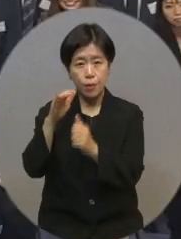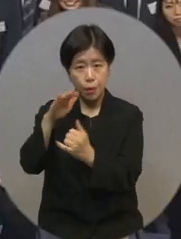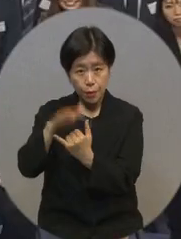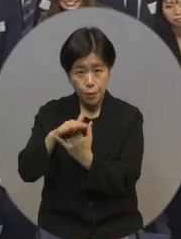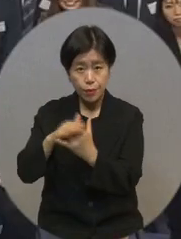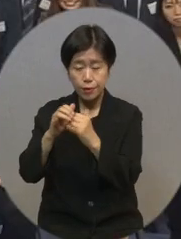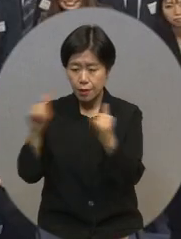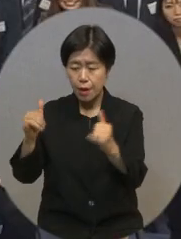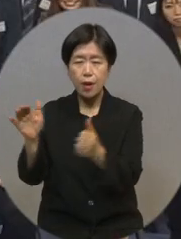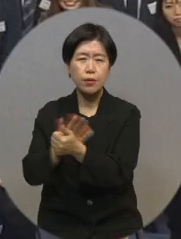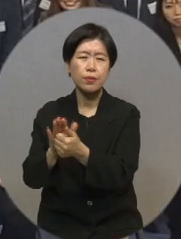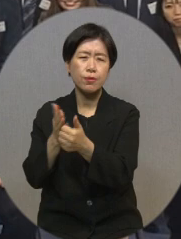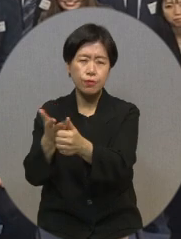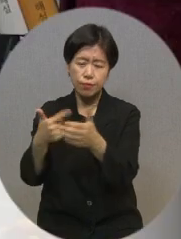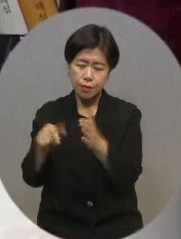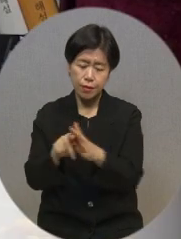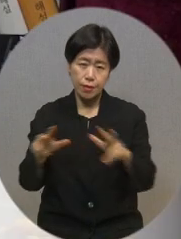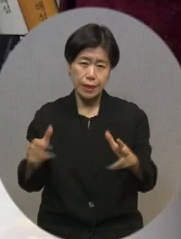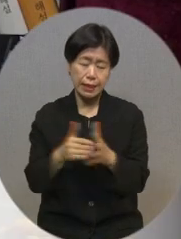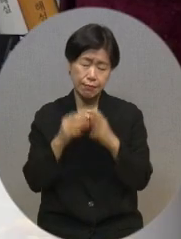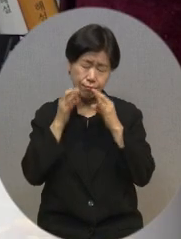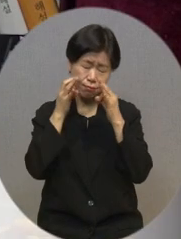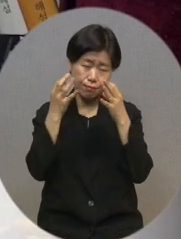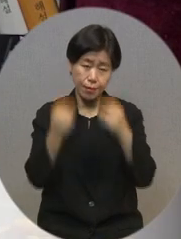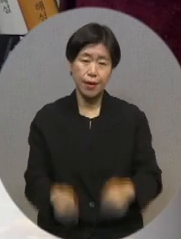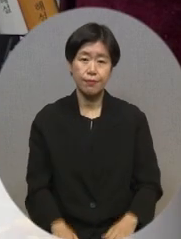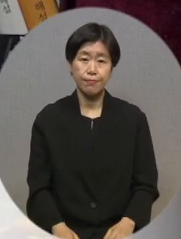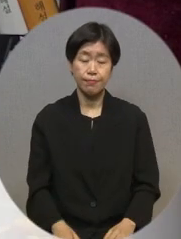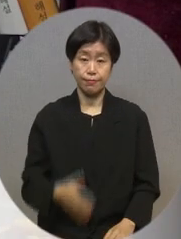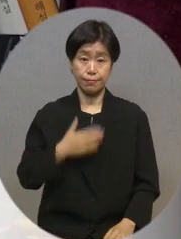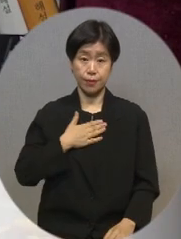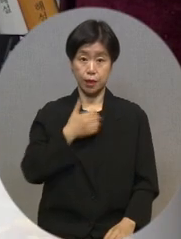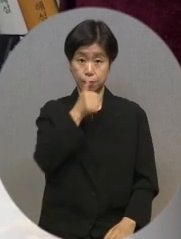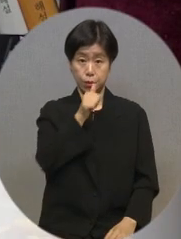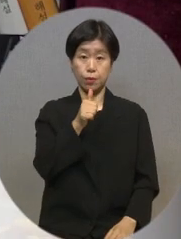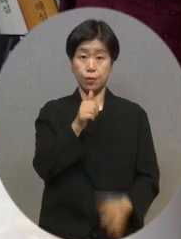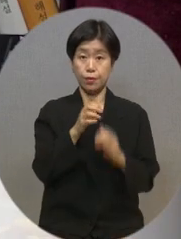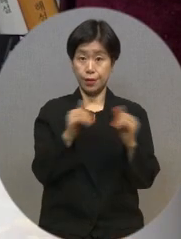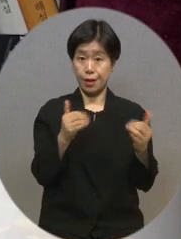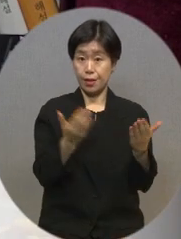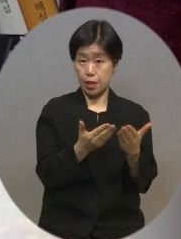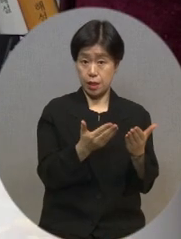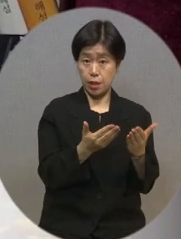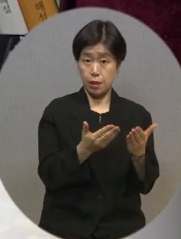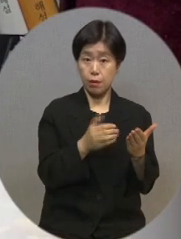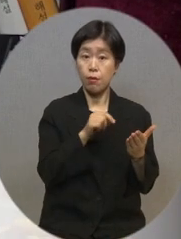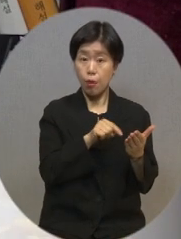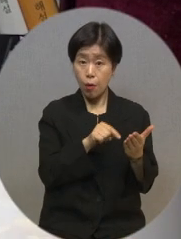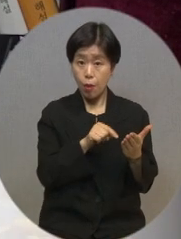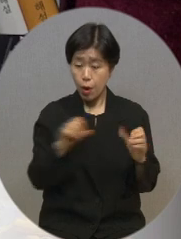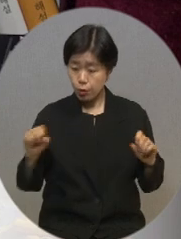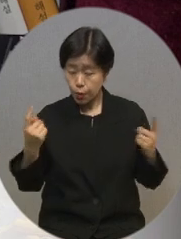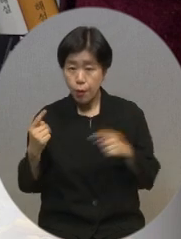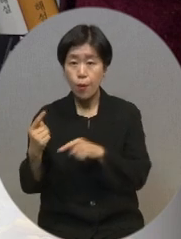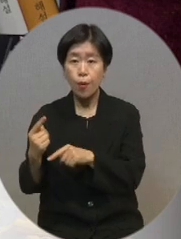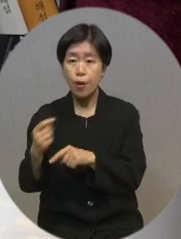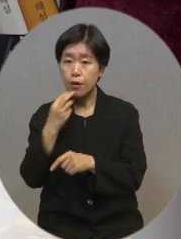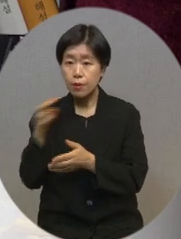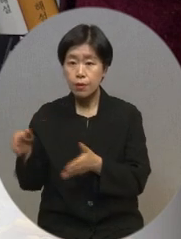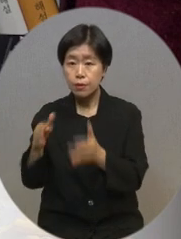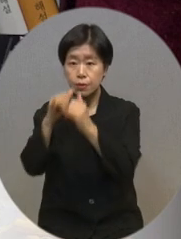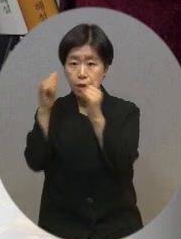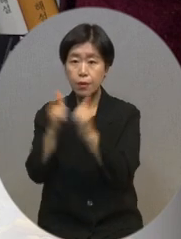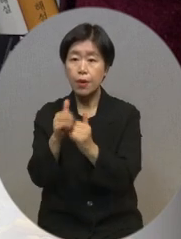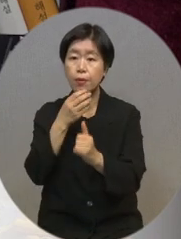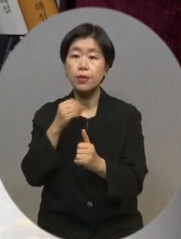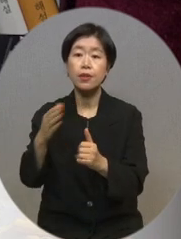수준의 향상에 힘써 왔습니다. 본연의 변호사 업무를 하면서도 한편으로는 경기